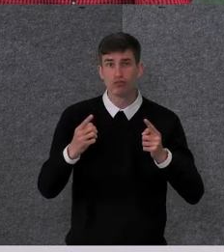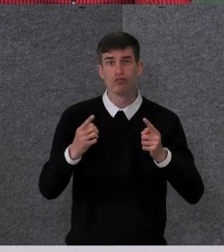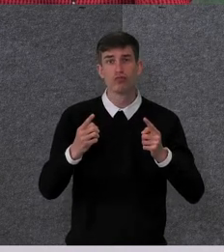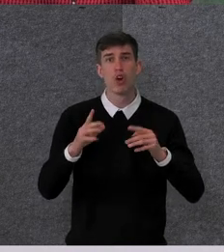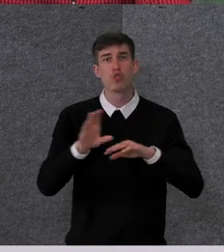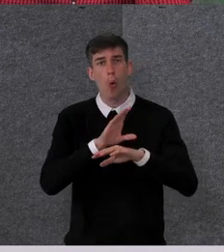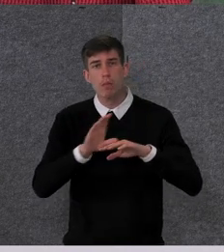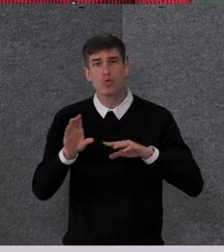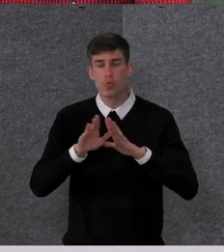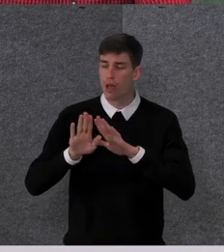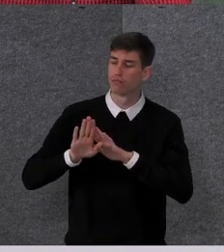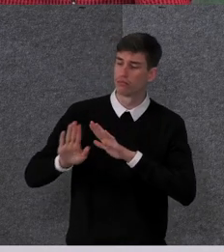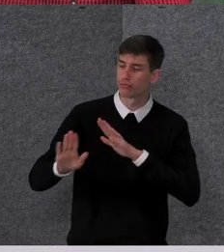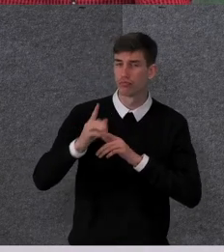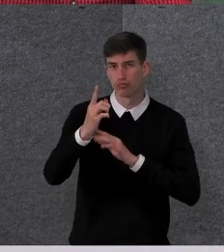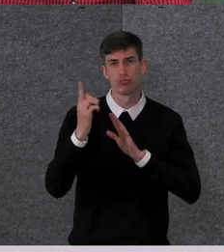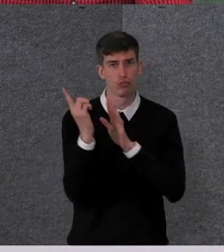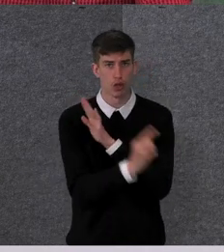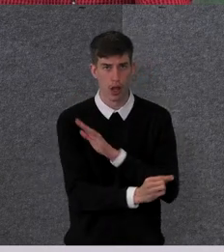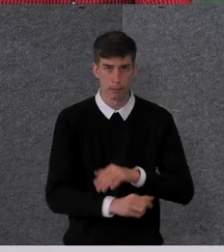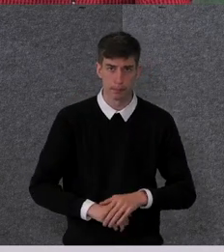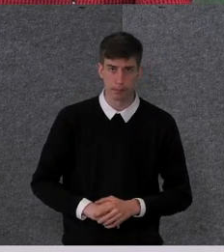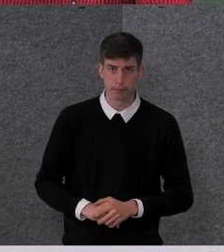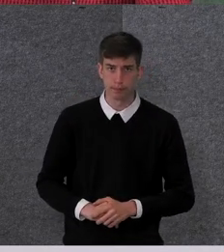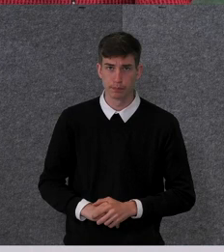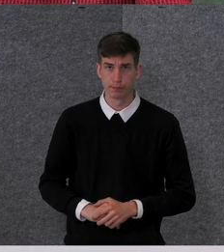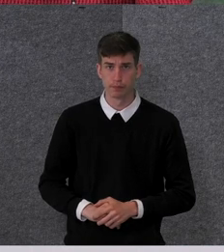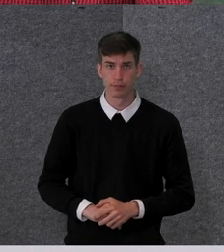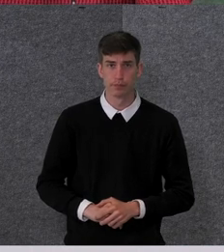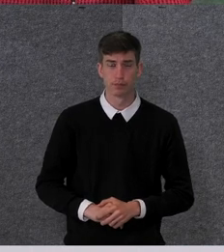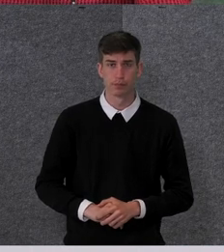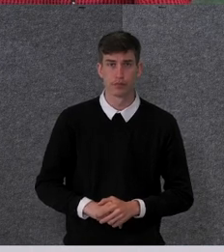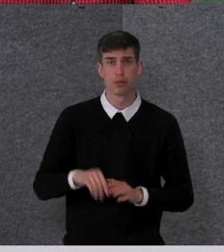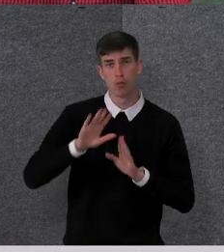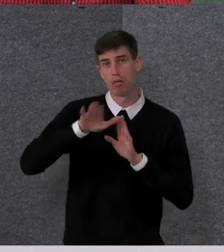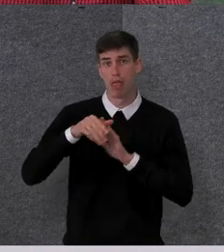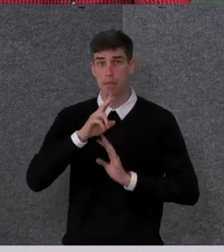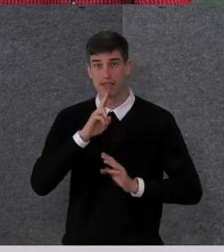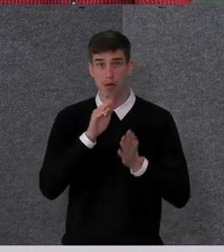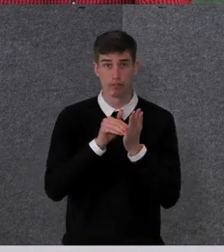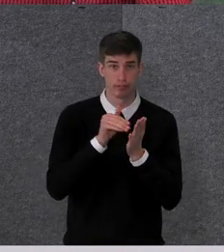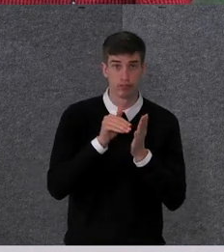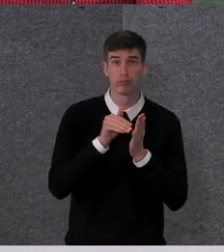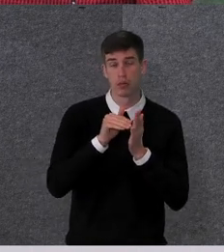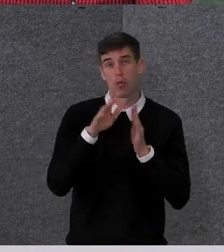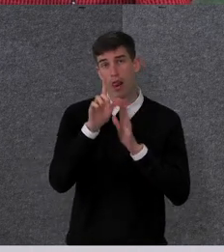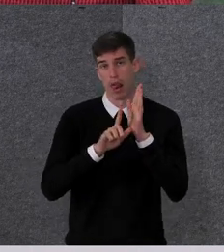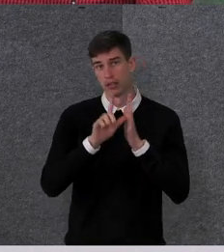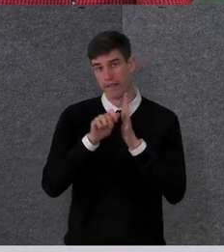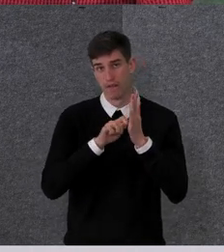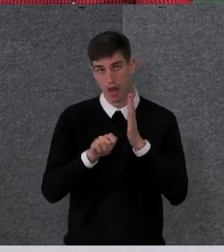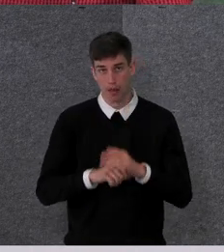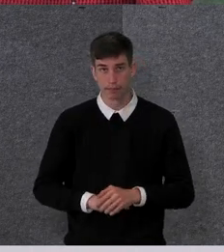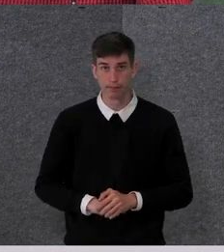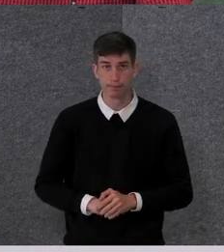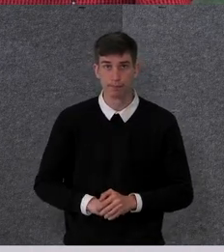vom Computer wegzubewegen und dann entsprechend heute Nachmittag weitermachen mit der Wahl der Liste.